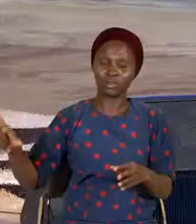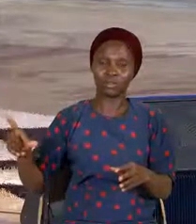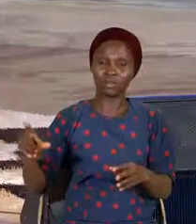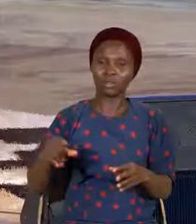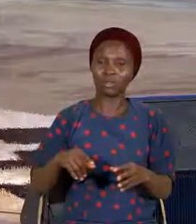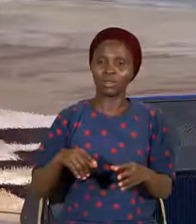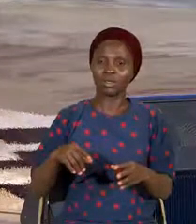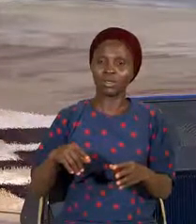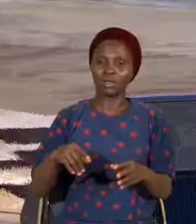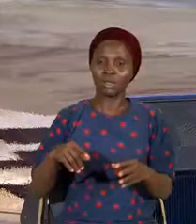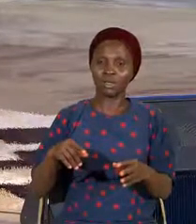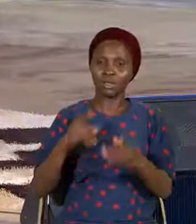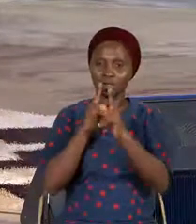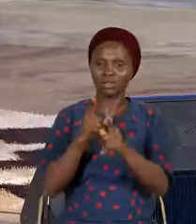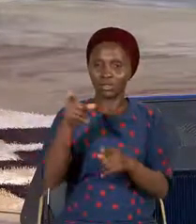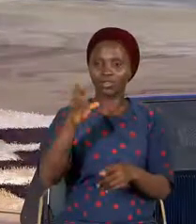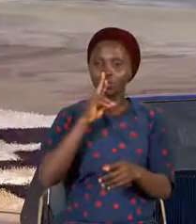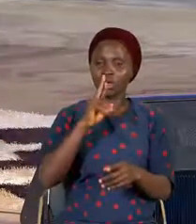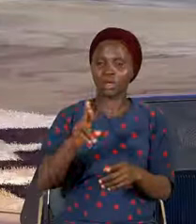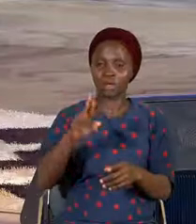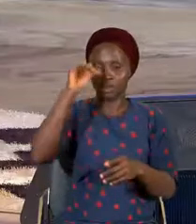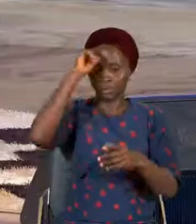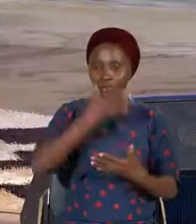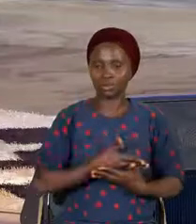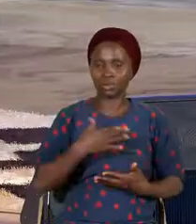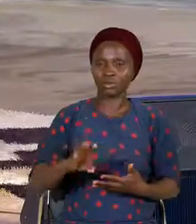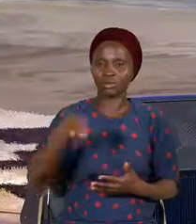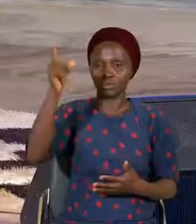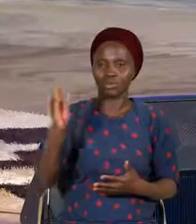Dieu, tu es le roi d'Israël. »